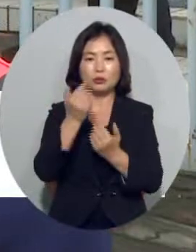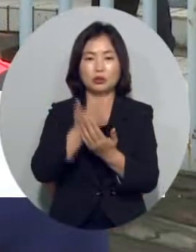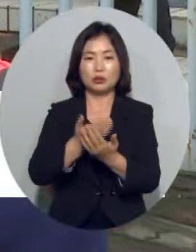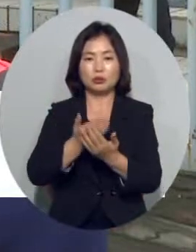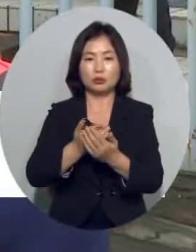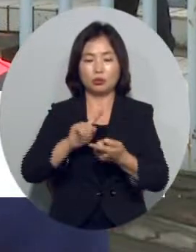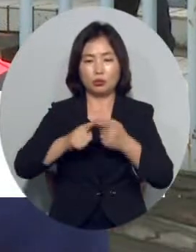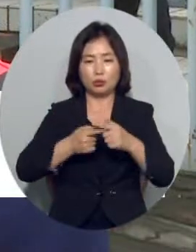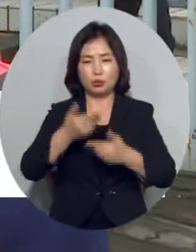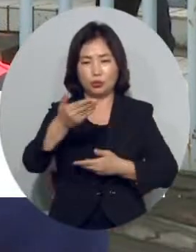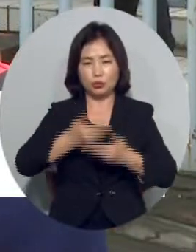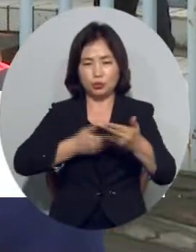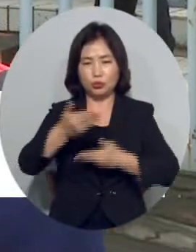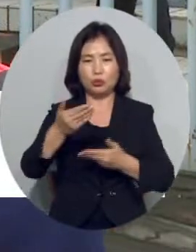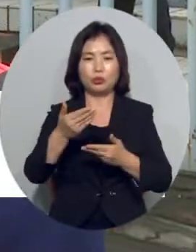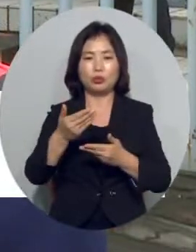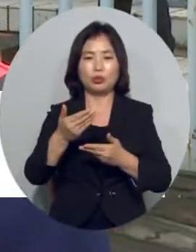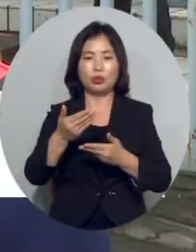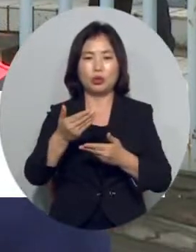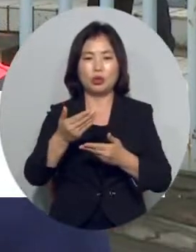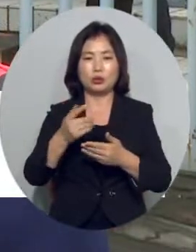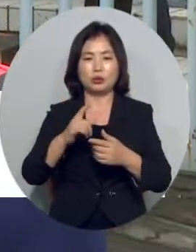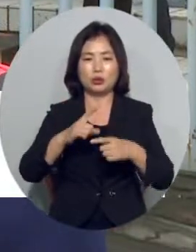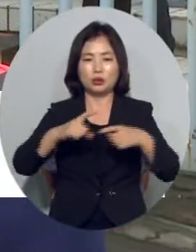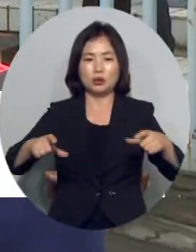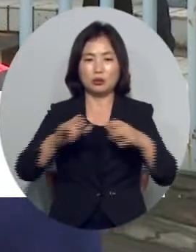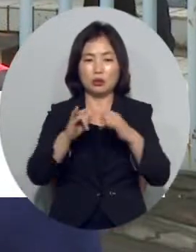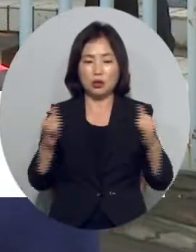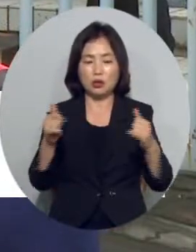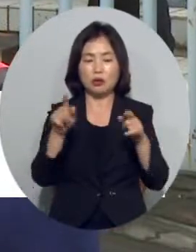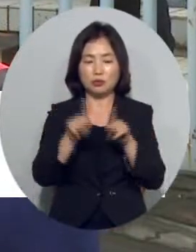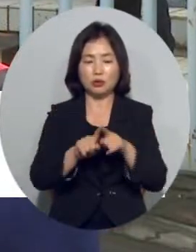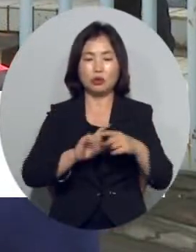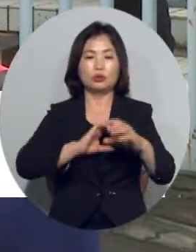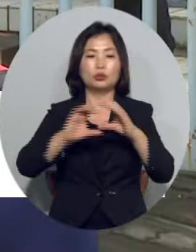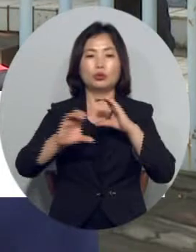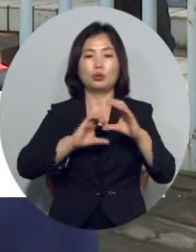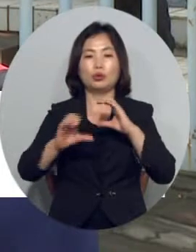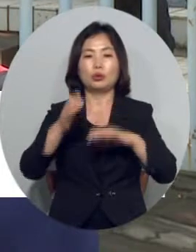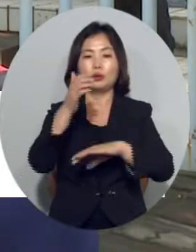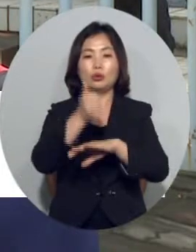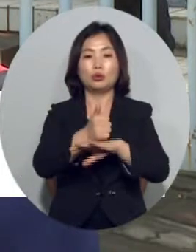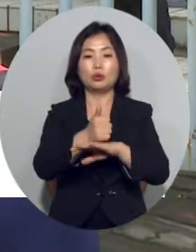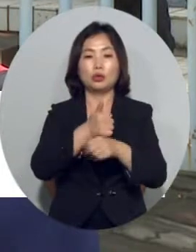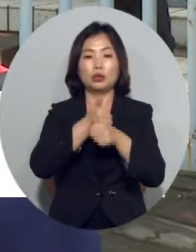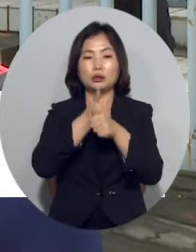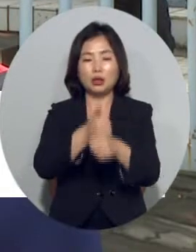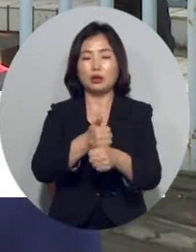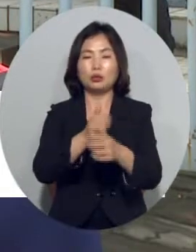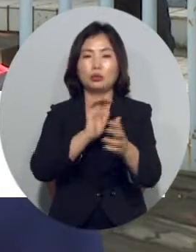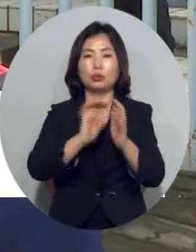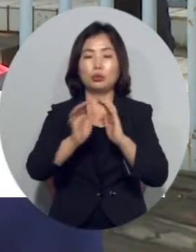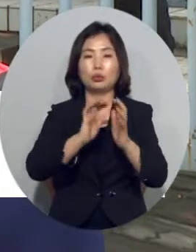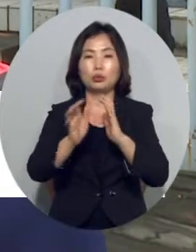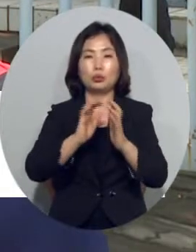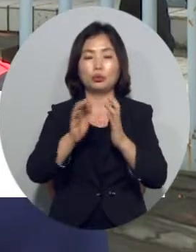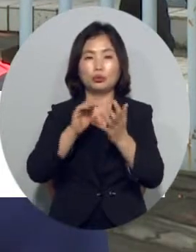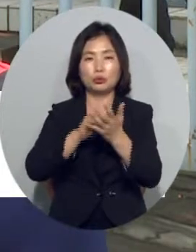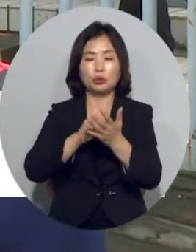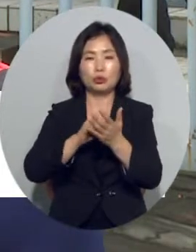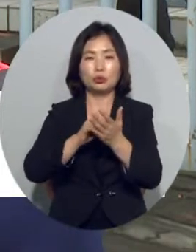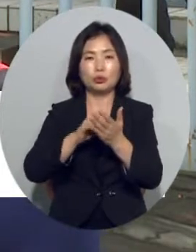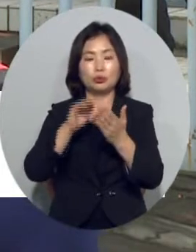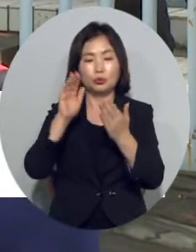어떤 자료를 공유를 하고 이로 인해 가지고 지역 민 들 하고 소통한 어떤 그런 결과를 갖고